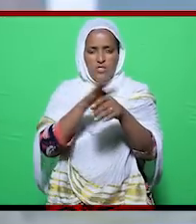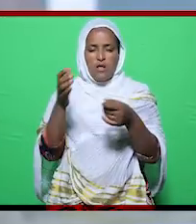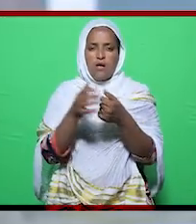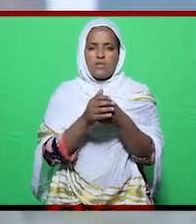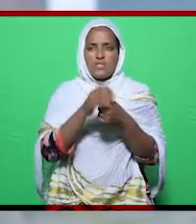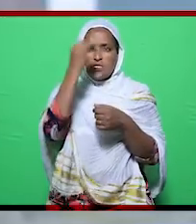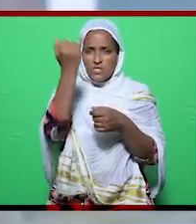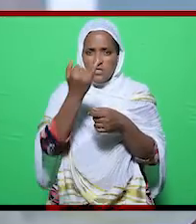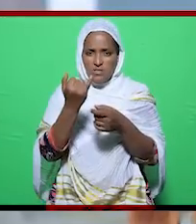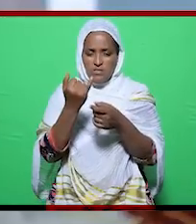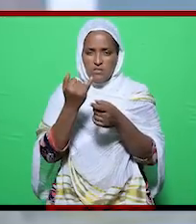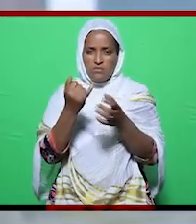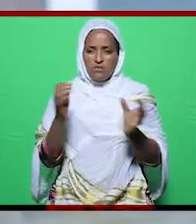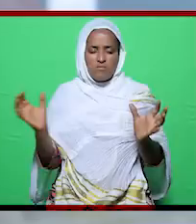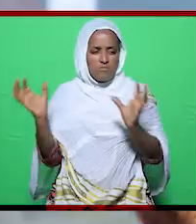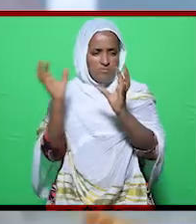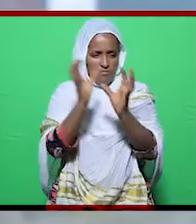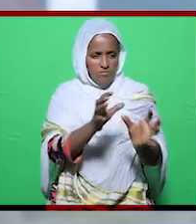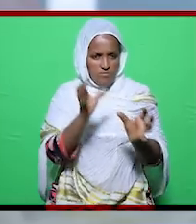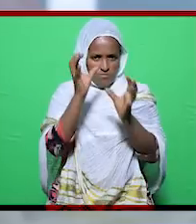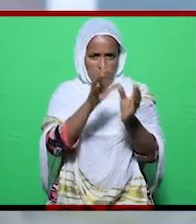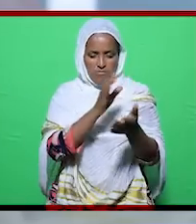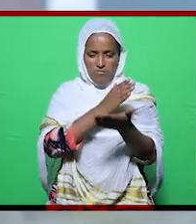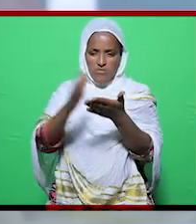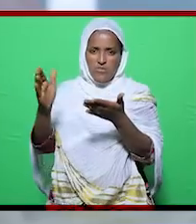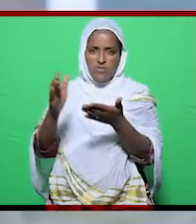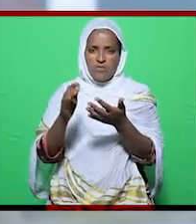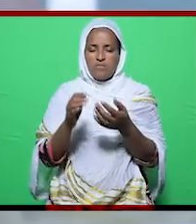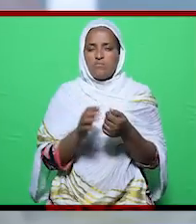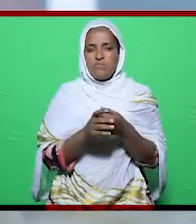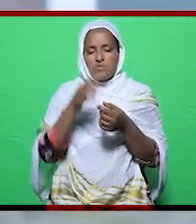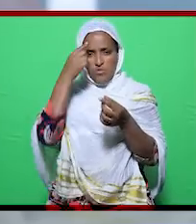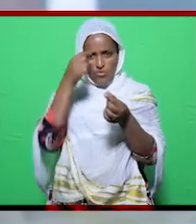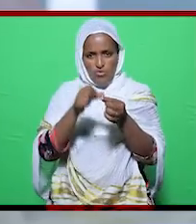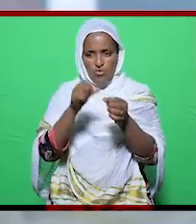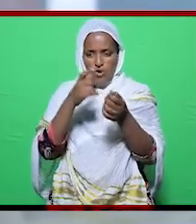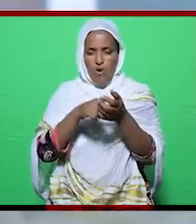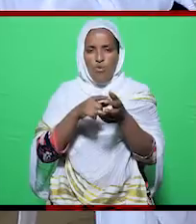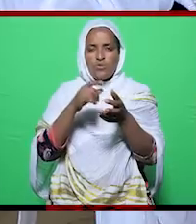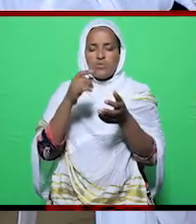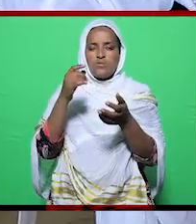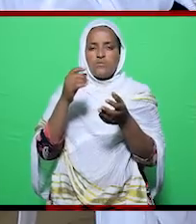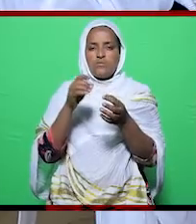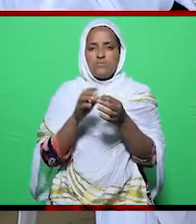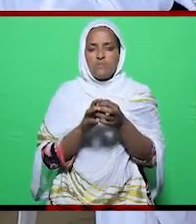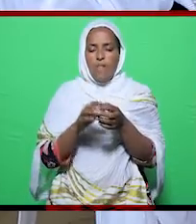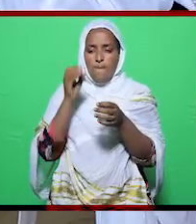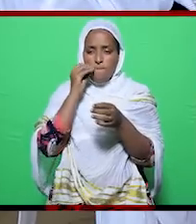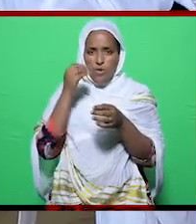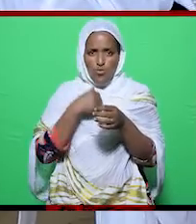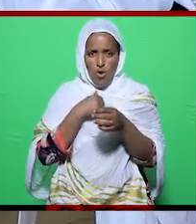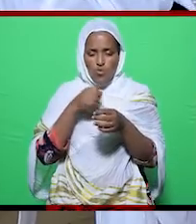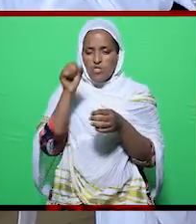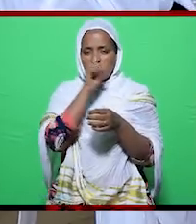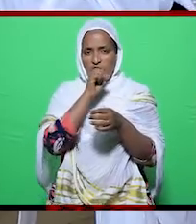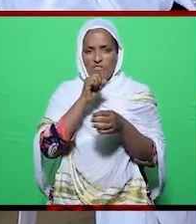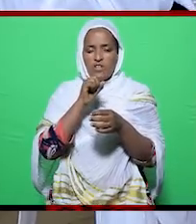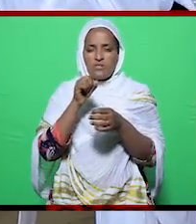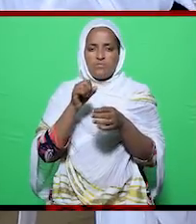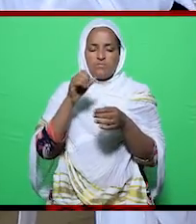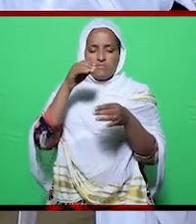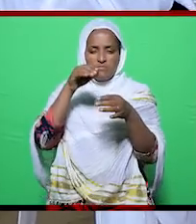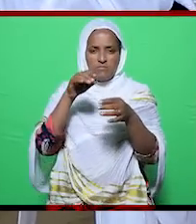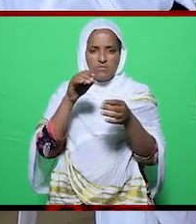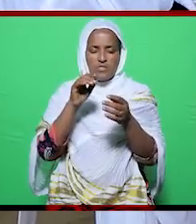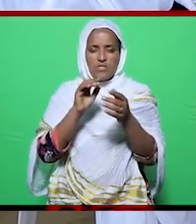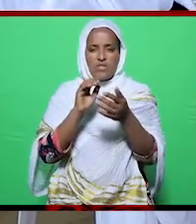በ99-98 አካባቢ አንድ የሥዕል አውደሬ እንደዚህ ወደ ገርጂ አካባቢ ተዘጋጅቶ ነበር። ገርጂ እመቤታችን እና ሰው ካሴትና ሥዕል በገፍ ሲያመጣ አስታውሳለሁ